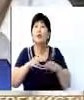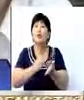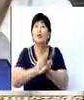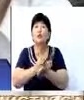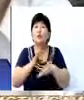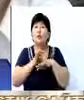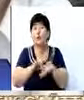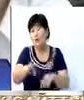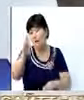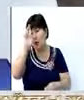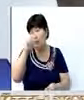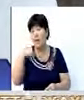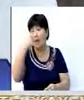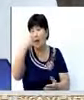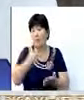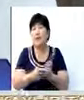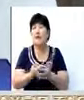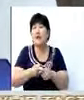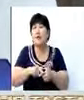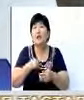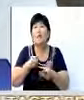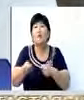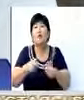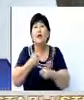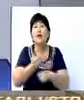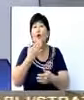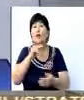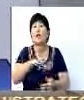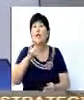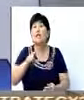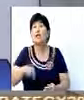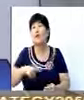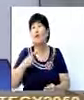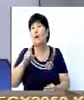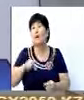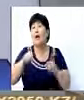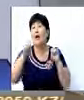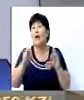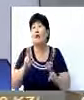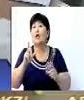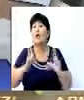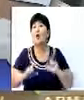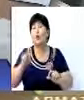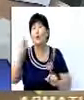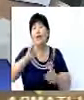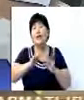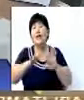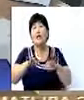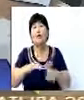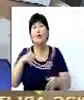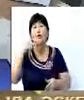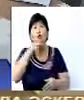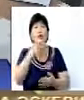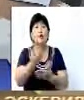жүргізіліп келеді. Мемлекеттік персоналды басқарудың ұлттық орталығының жауапты қызметкерлері мамандарды арнайы курстан өткізіп, электронды жүйенің